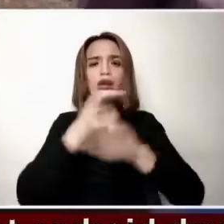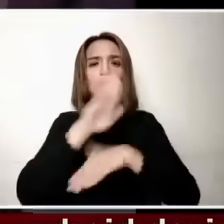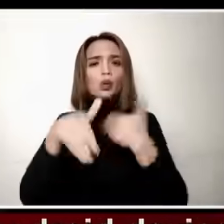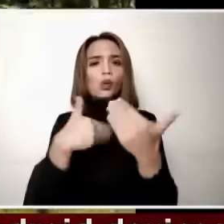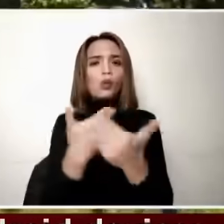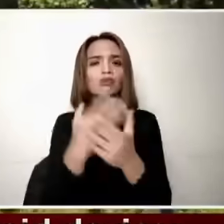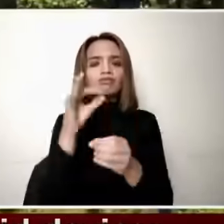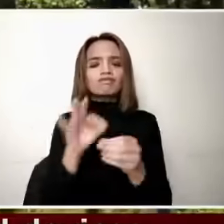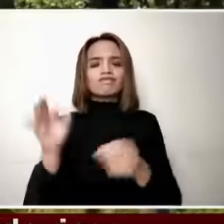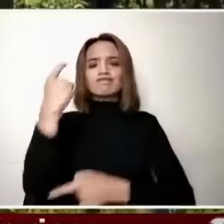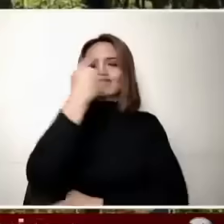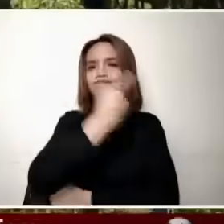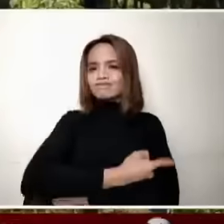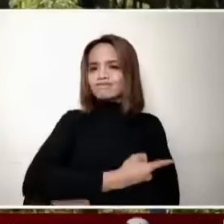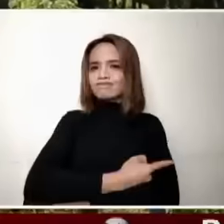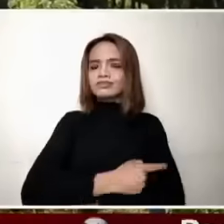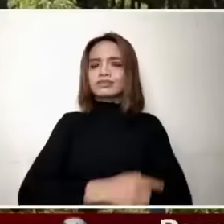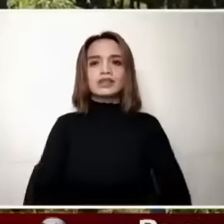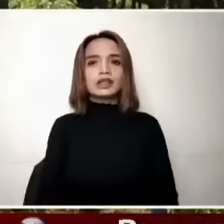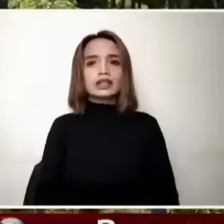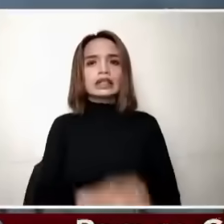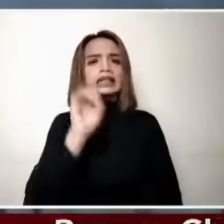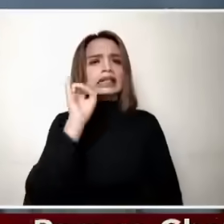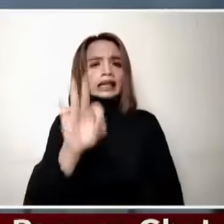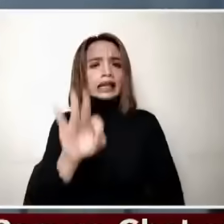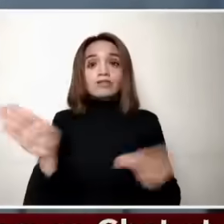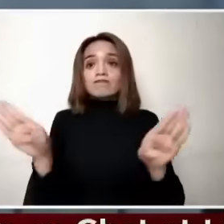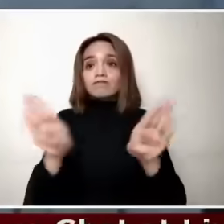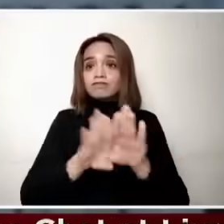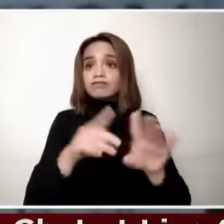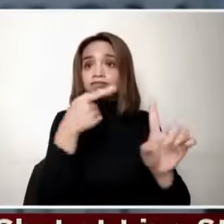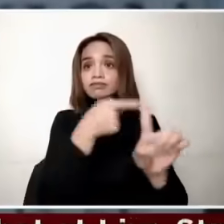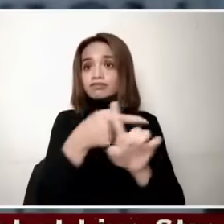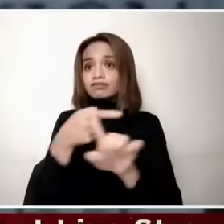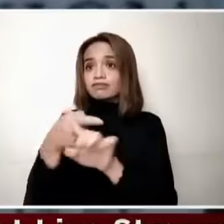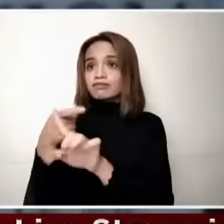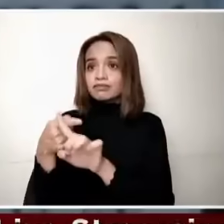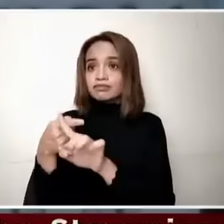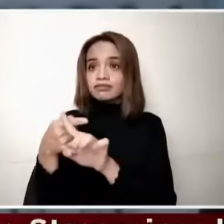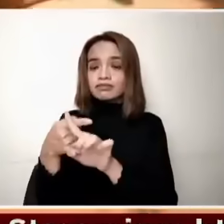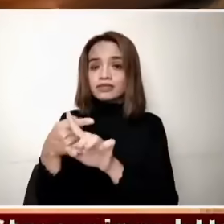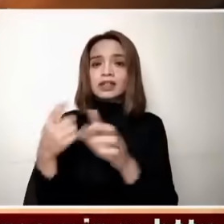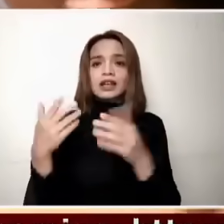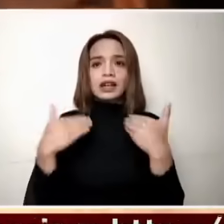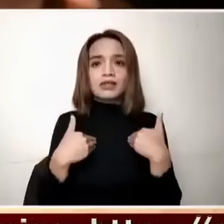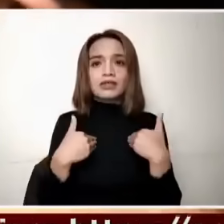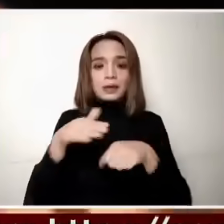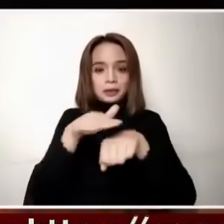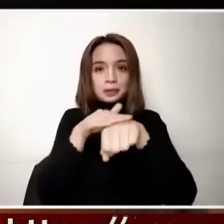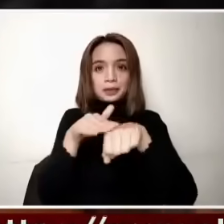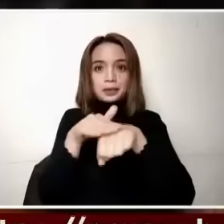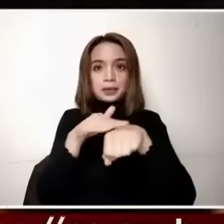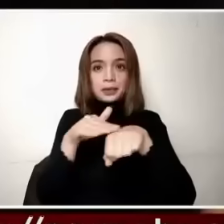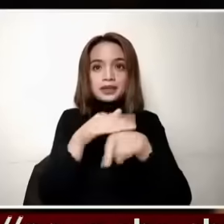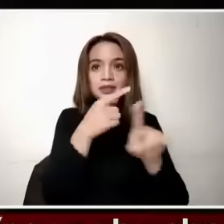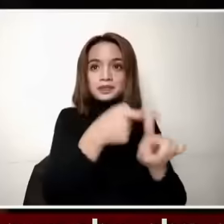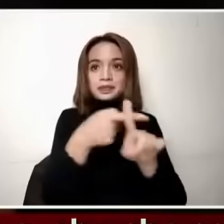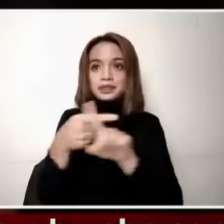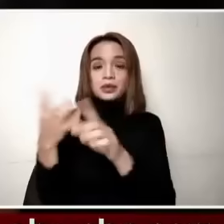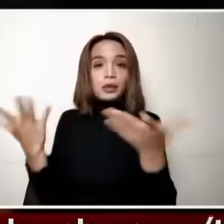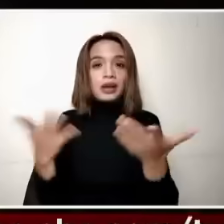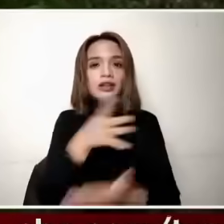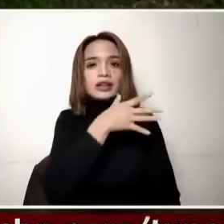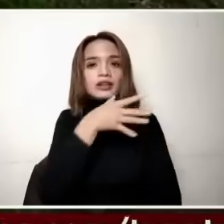pandemya. Kung sarado naman ang mga sementeryo, bukas naman ang nag-iisang pet cemetery na matatagpuan sa isang farm sa